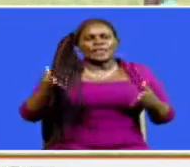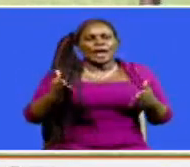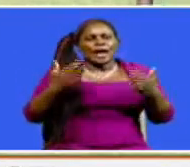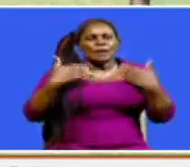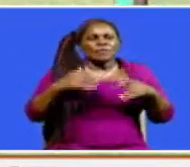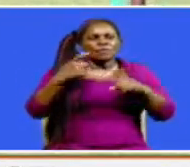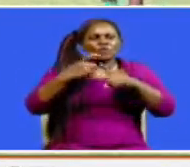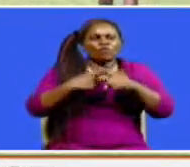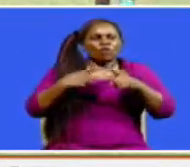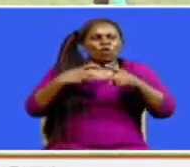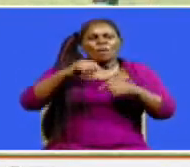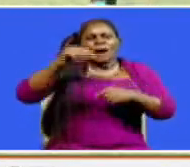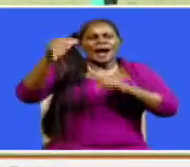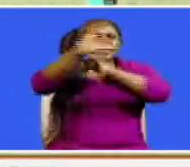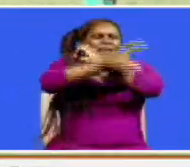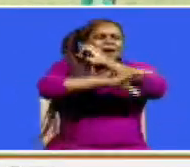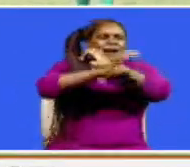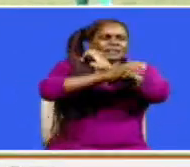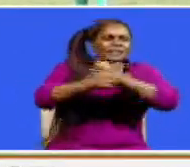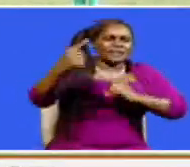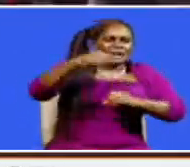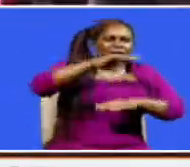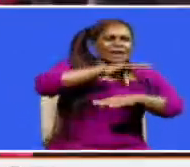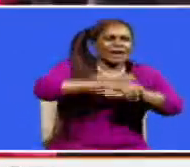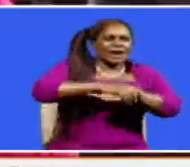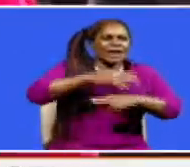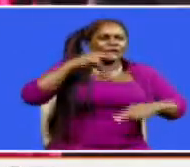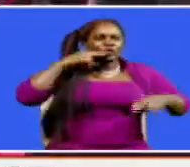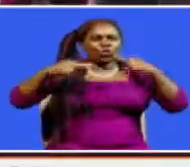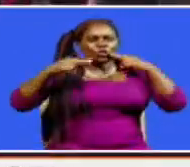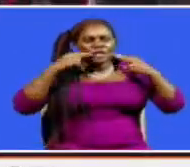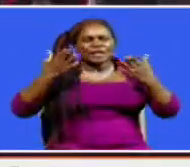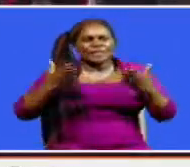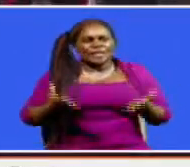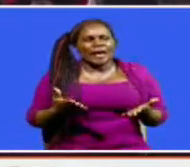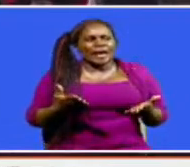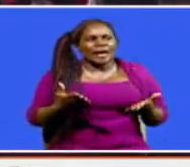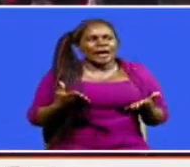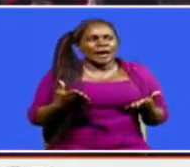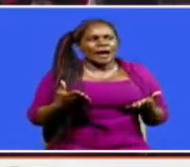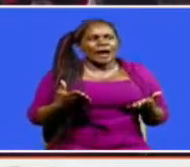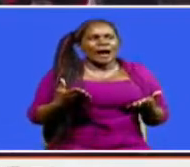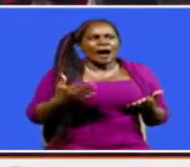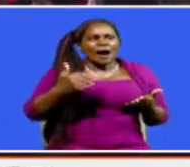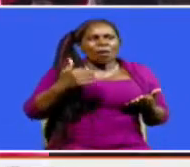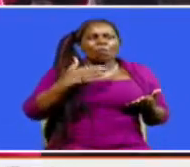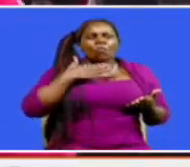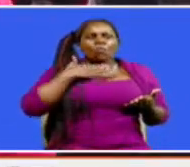watu wametoka ng'ambo watakuja watapata mahoteli. Kwa hivyo bado